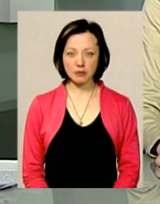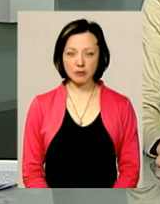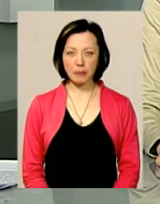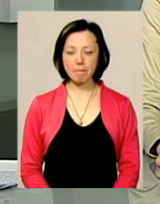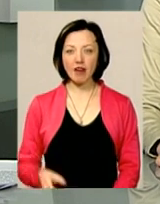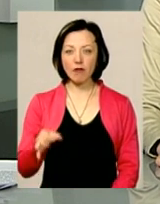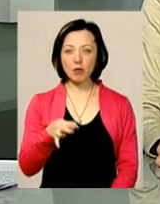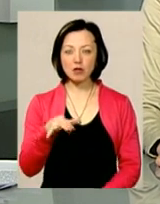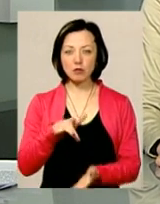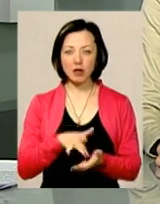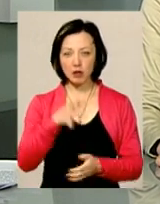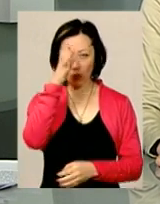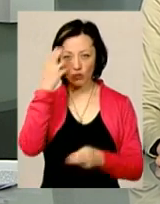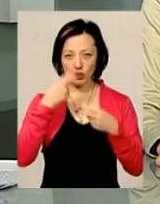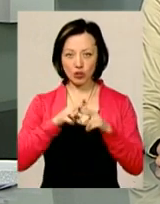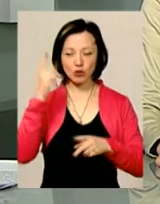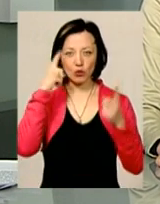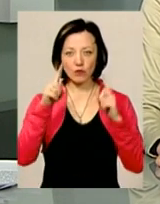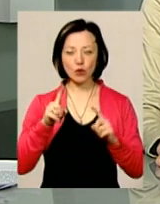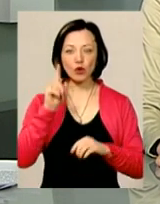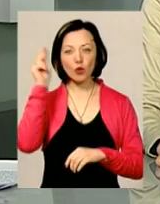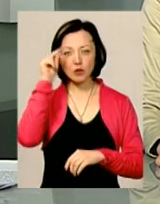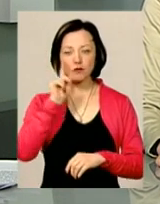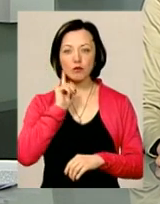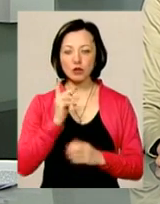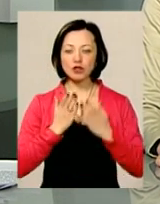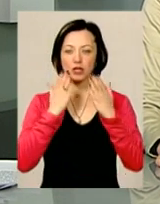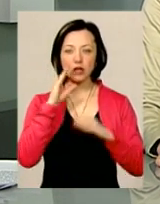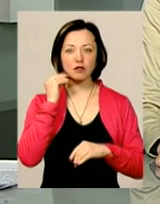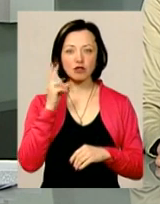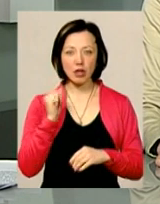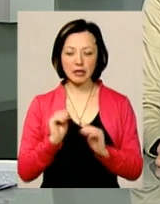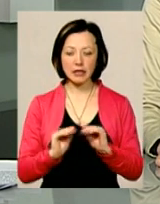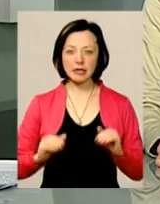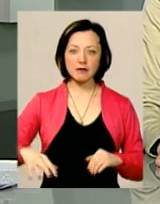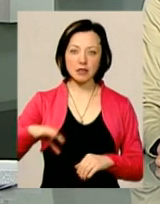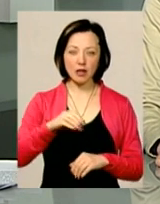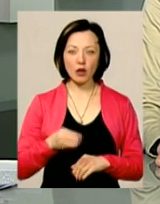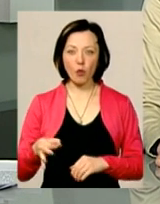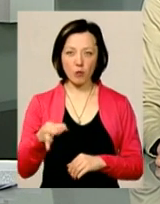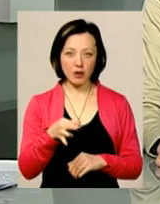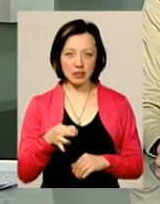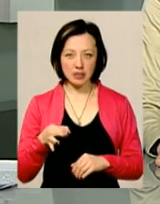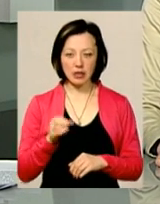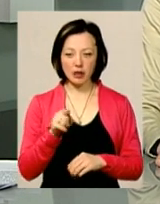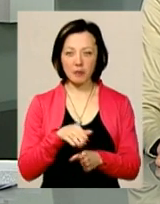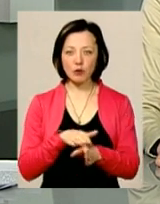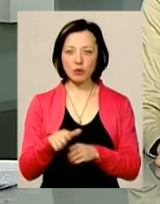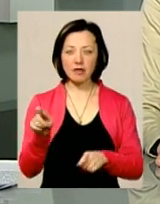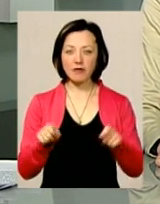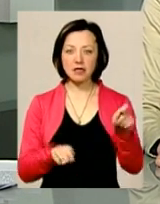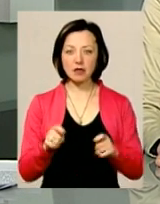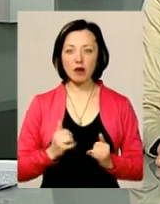В обласному центрі науково-технічної творчості учнівської молоді читали Шевченка учні зі всієї Хмельниччини. Там відбувся